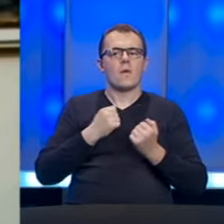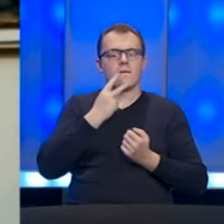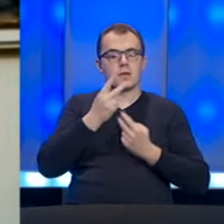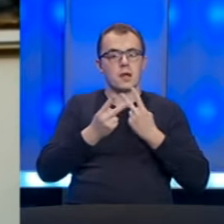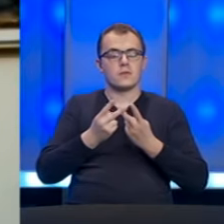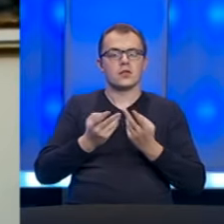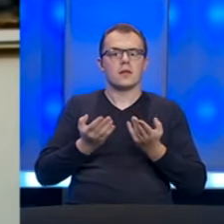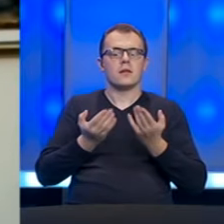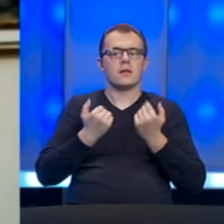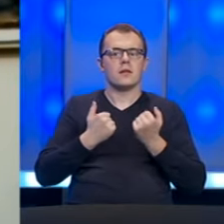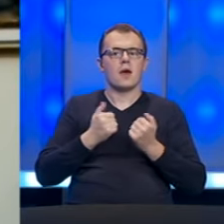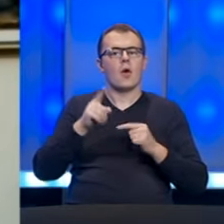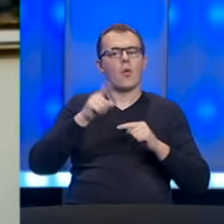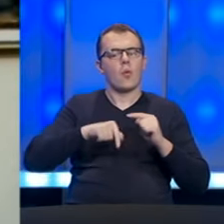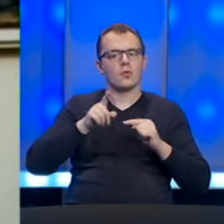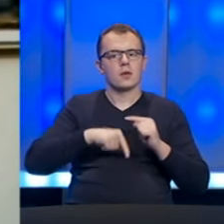da